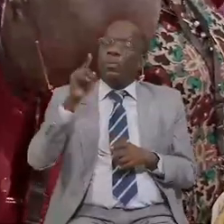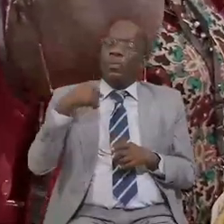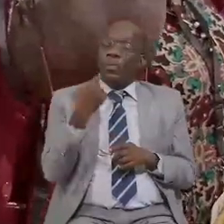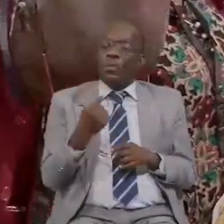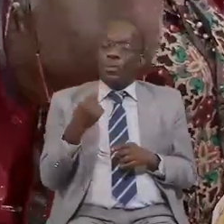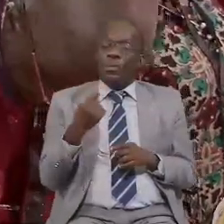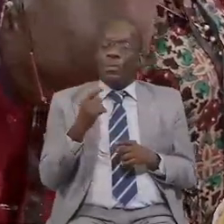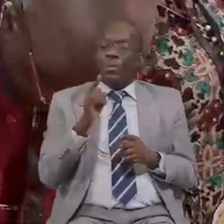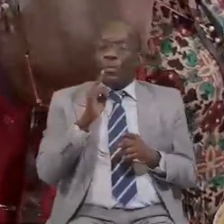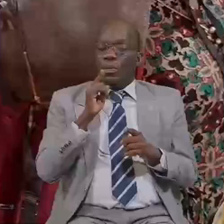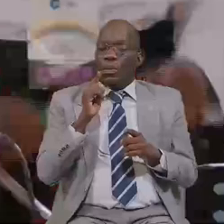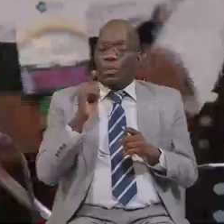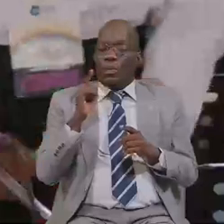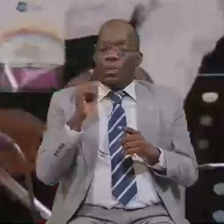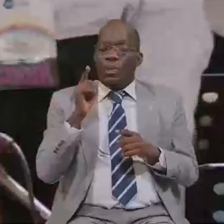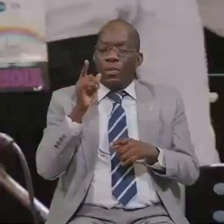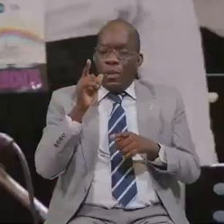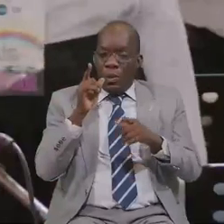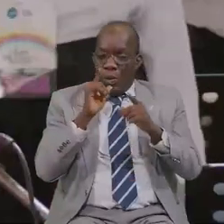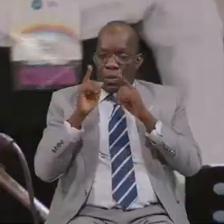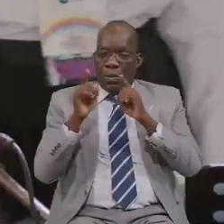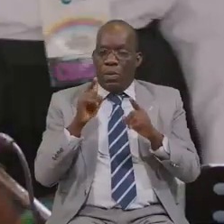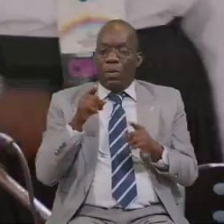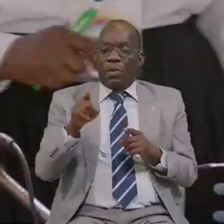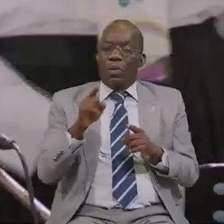Quand il dit parler, vous parlez.